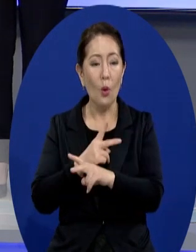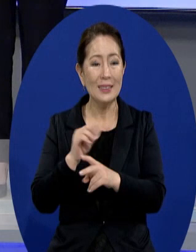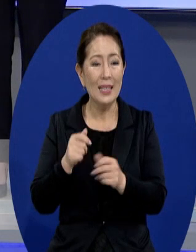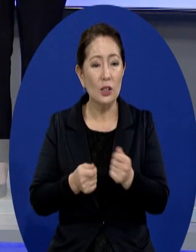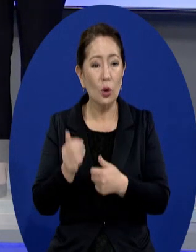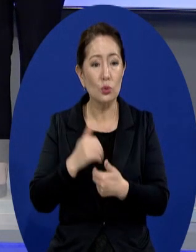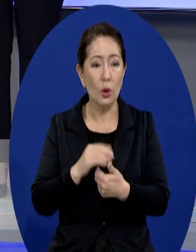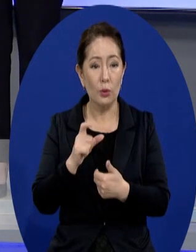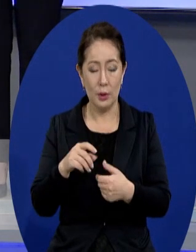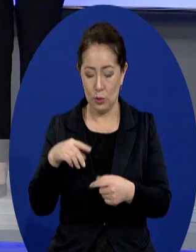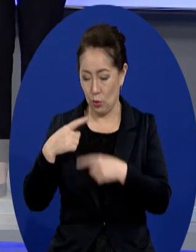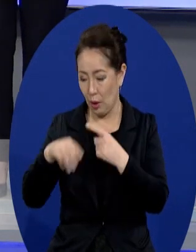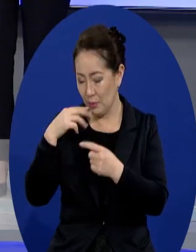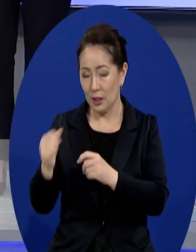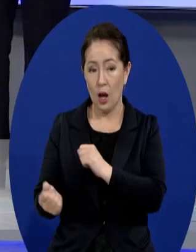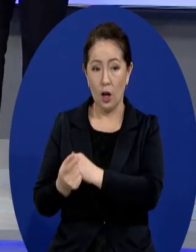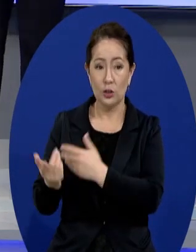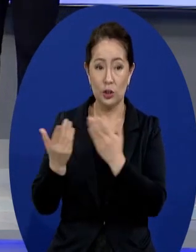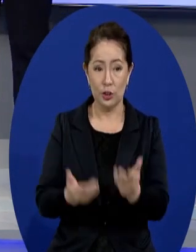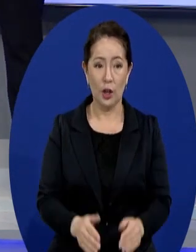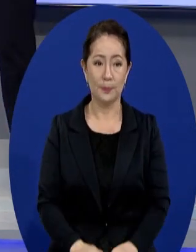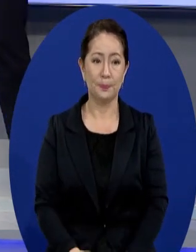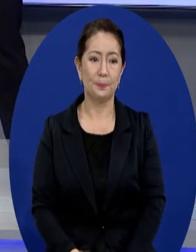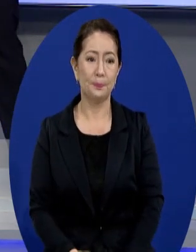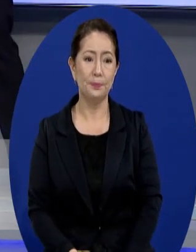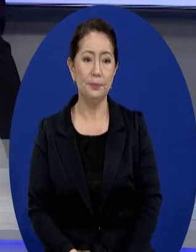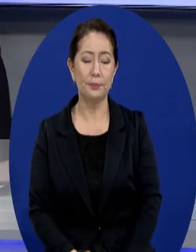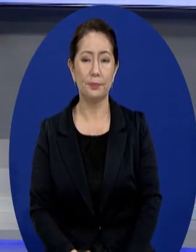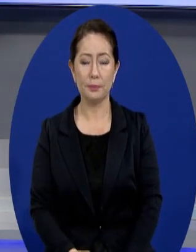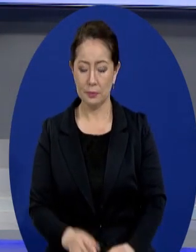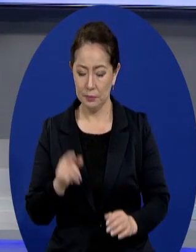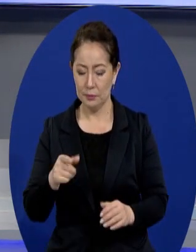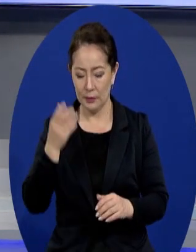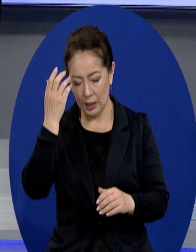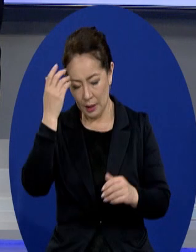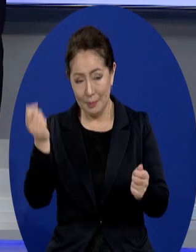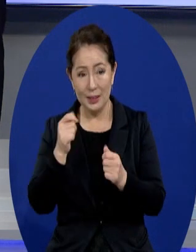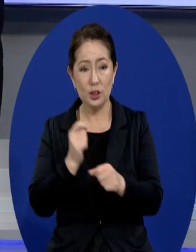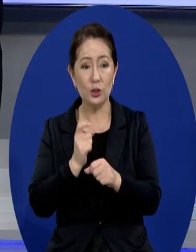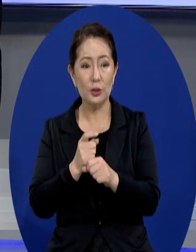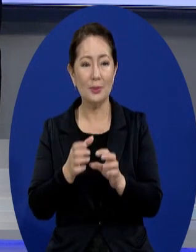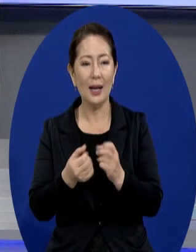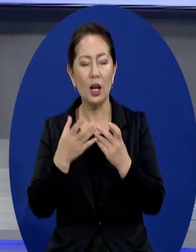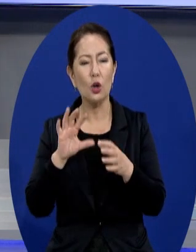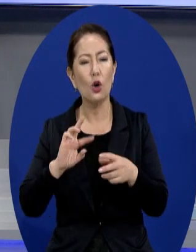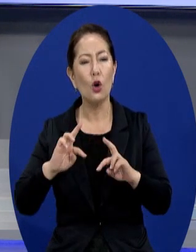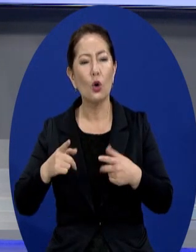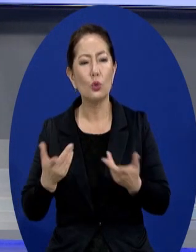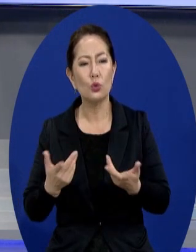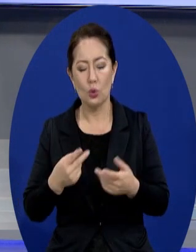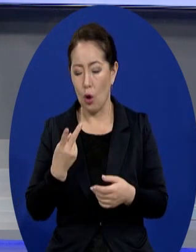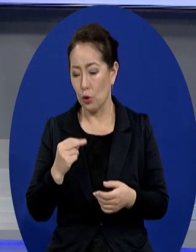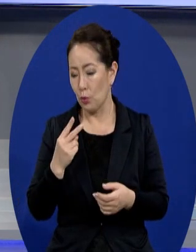өгж байгаа вэ гэдэг мэдээллийг онцолж хүргэх гэж байна. Тэгэхээр малчтын хөдөлмөр эрхлэлтэд гарах өөрчлөлт юу байх вэ? 2022 оны 1